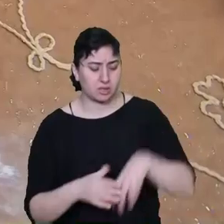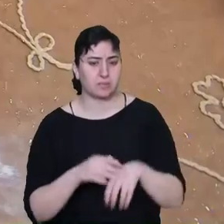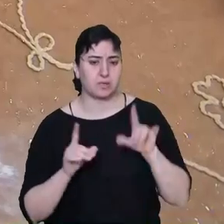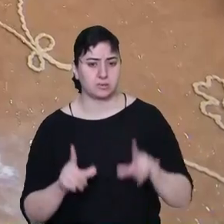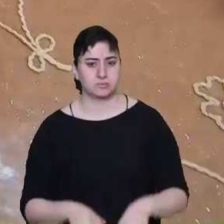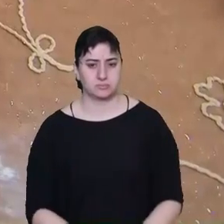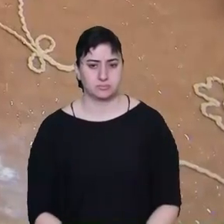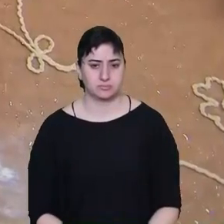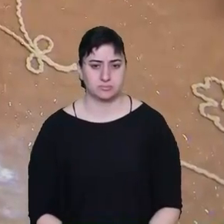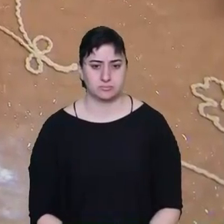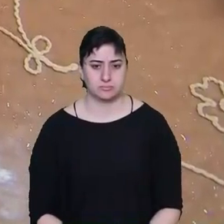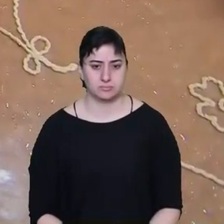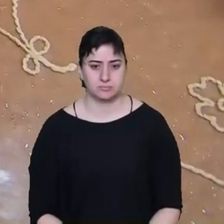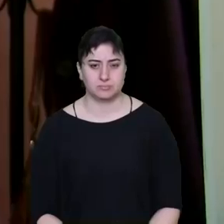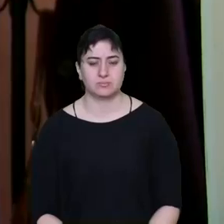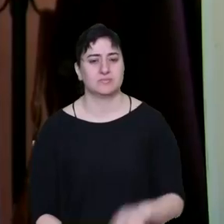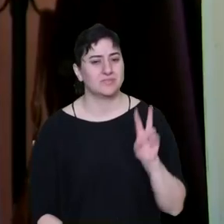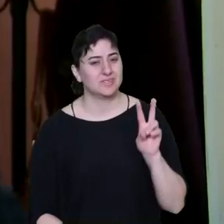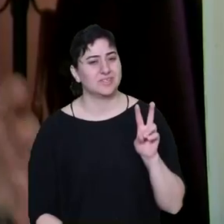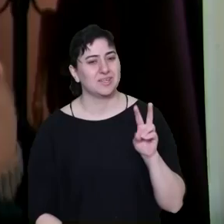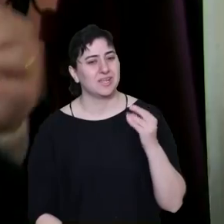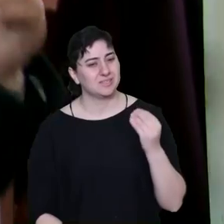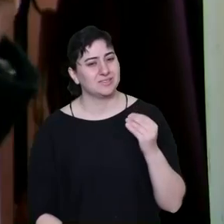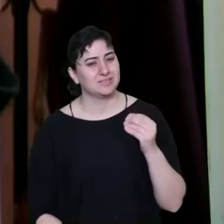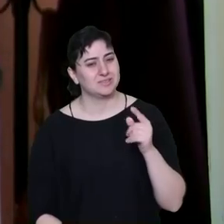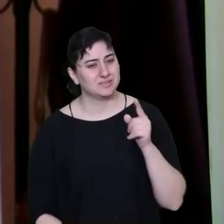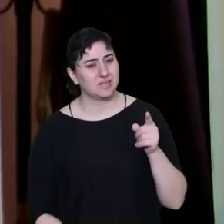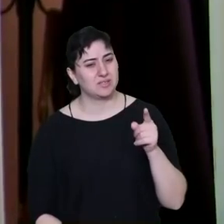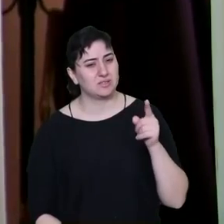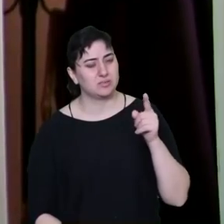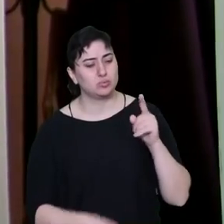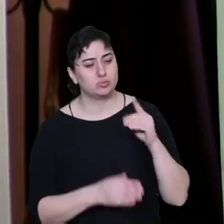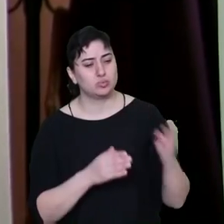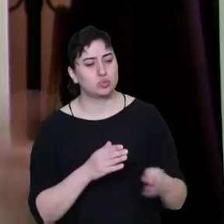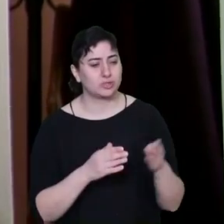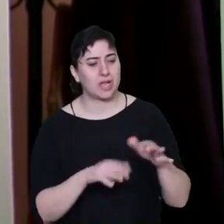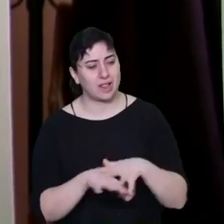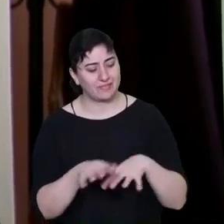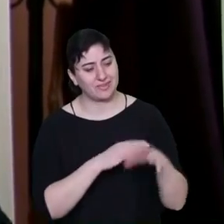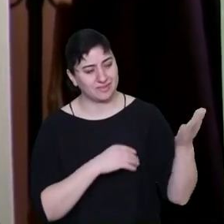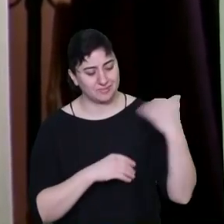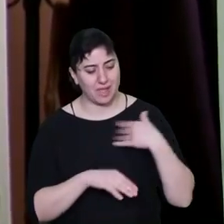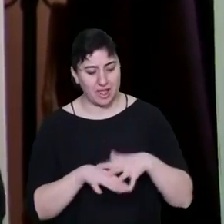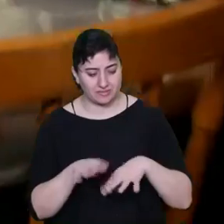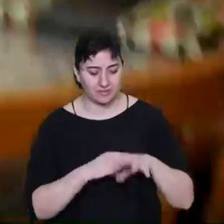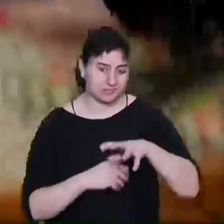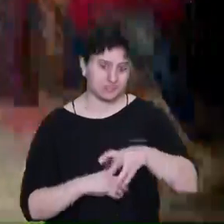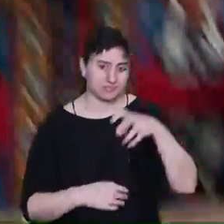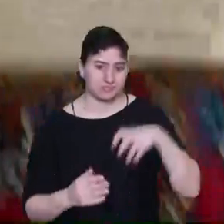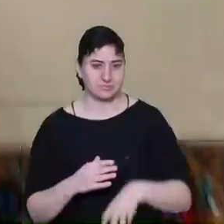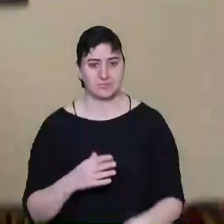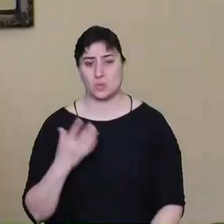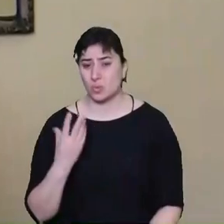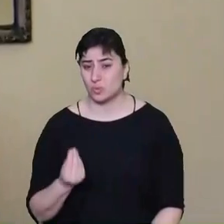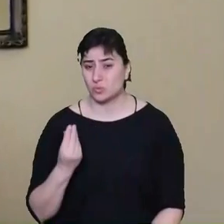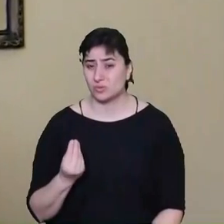lazım. Badire, en iyisi sen şu bulaşık eldivenlerini getir. Ben eldivenle tutayım bunu. Ya tamam